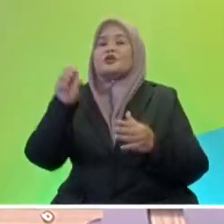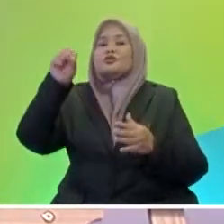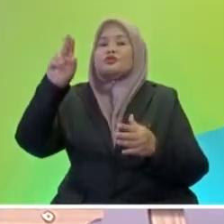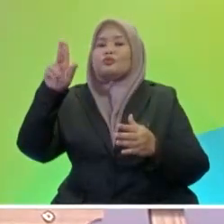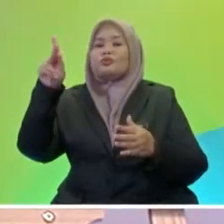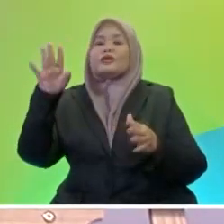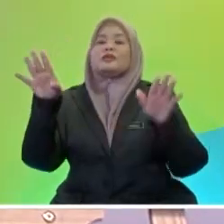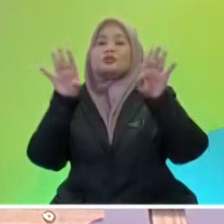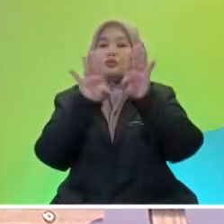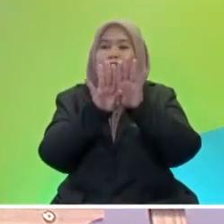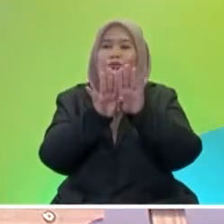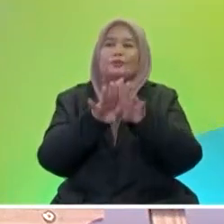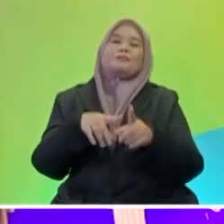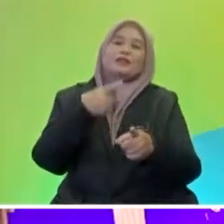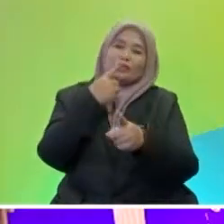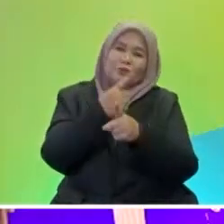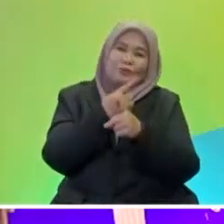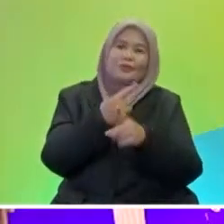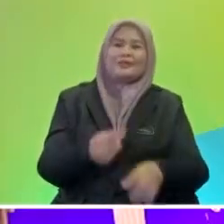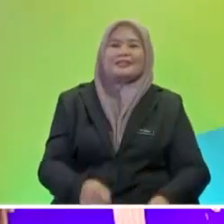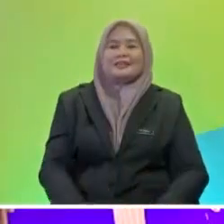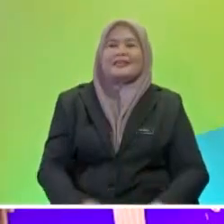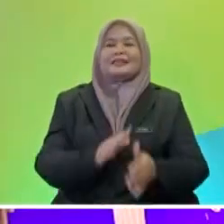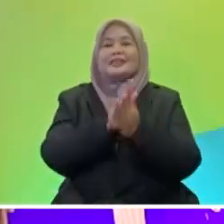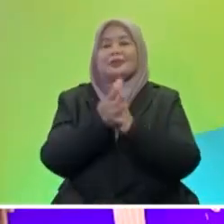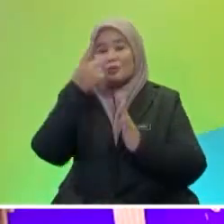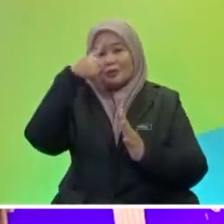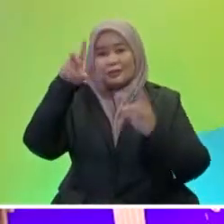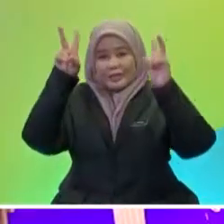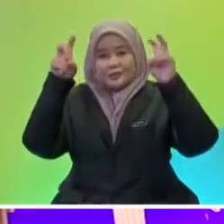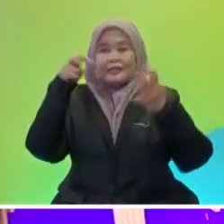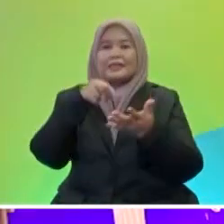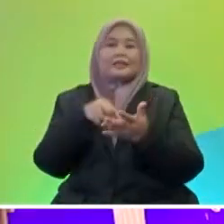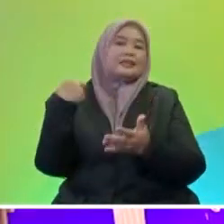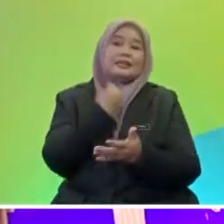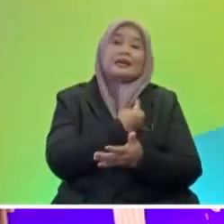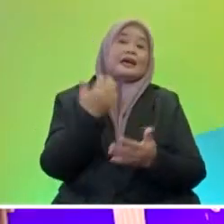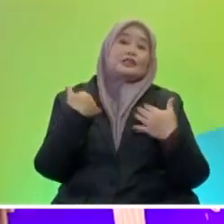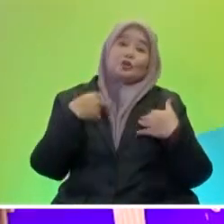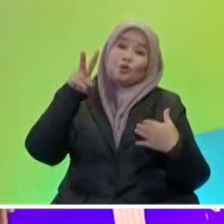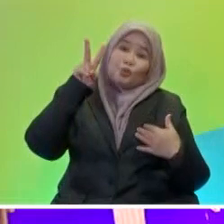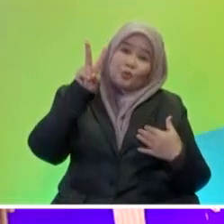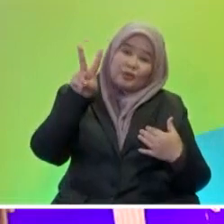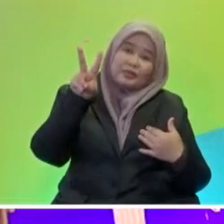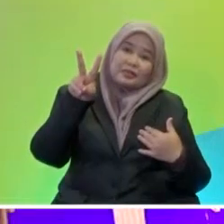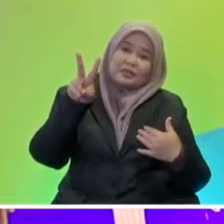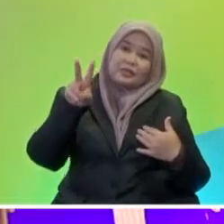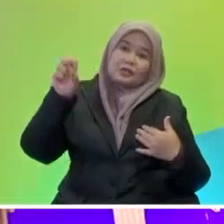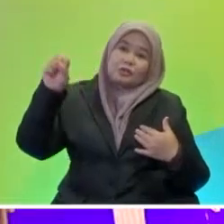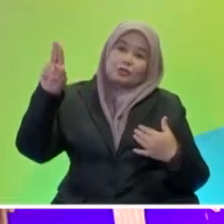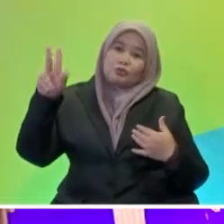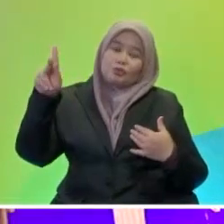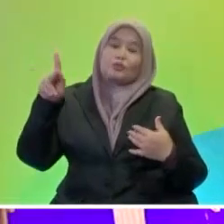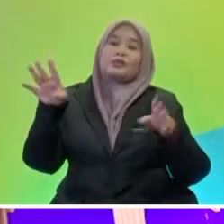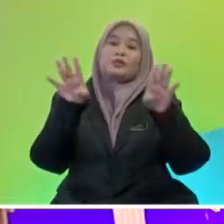kata tertutup tepat sekali Oke jadi untuk tajuk ini kita ada dua suku kata